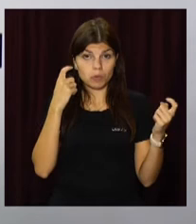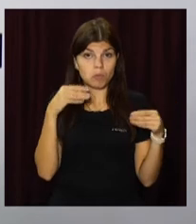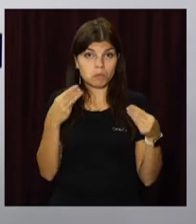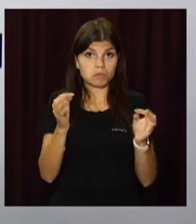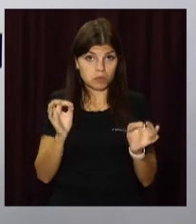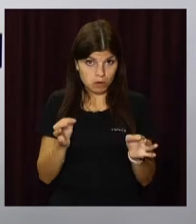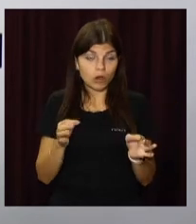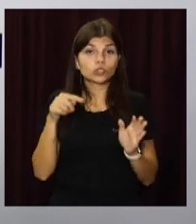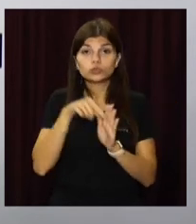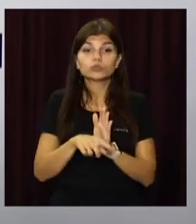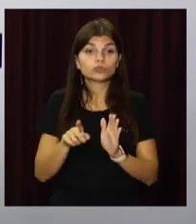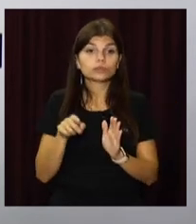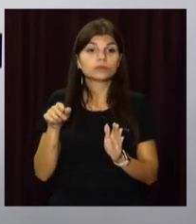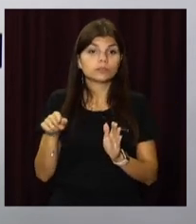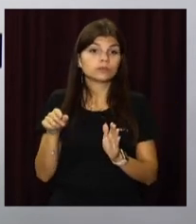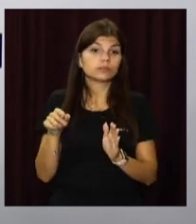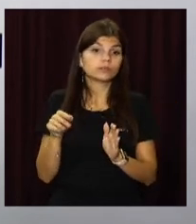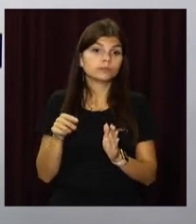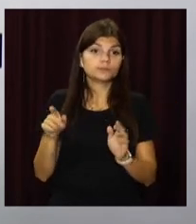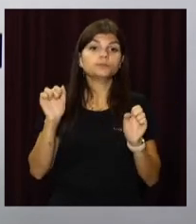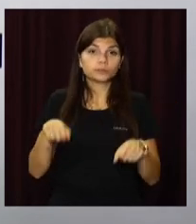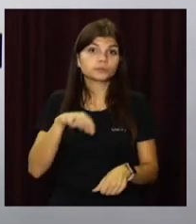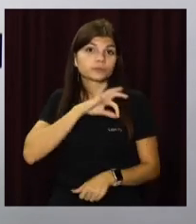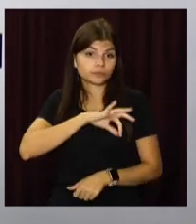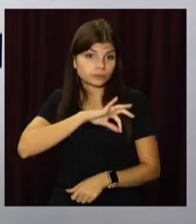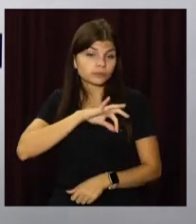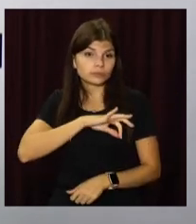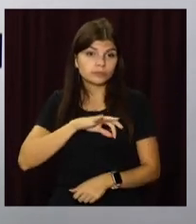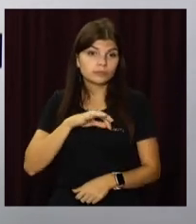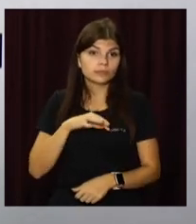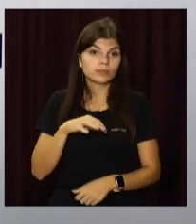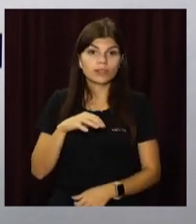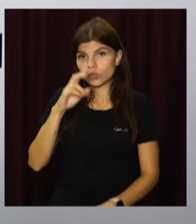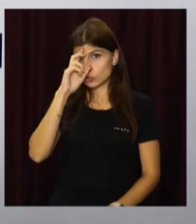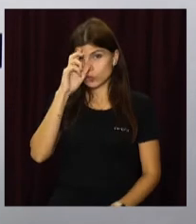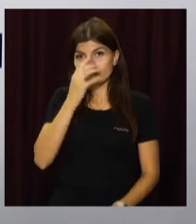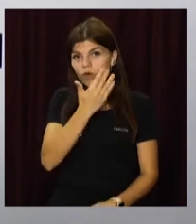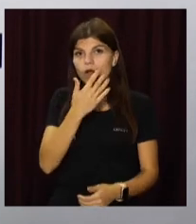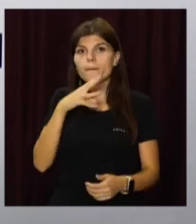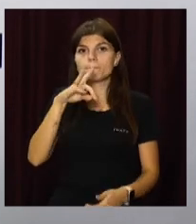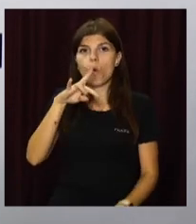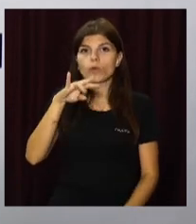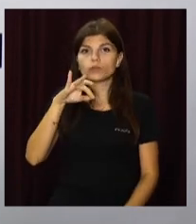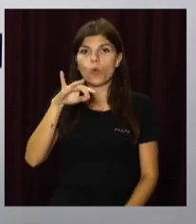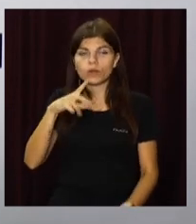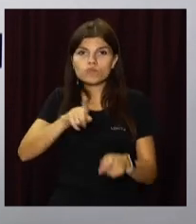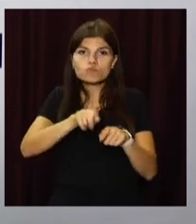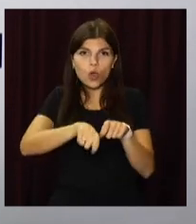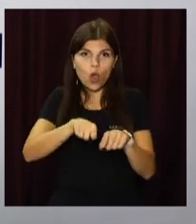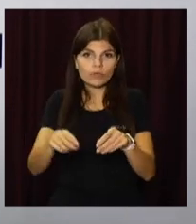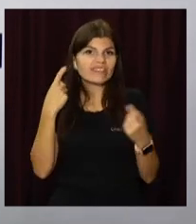тобто це означає, що їх в тому або іншому вигляді можна використовувати в системі державного моніторингу. А це вже означає